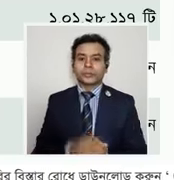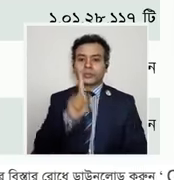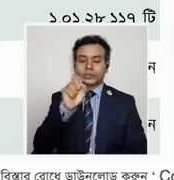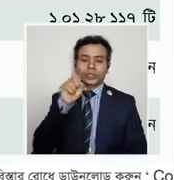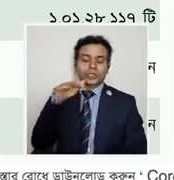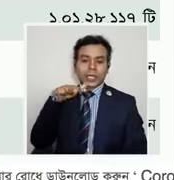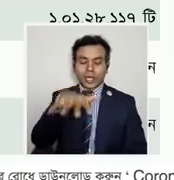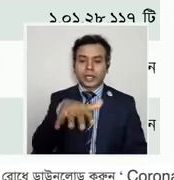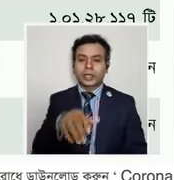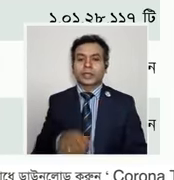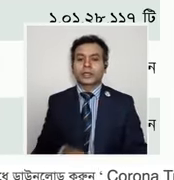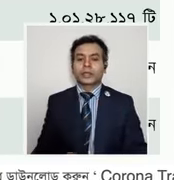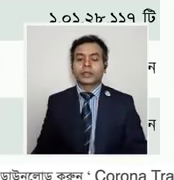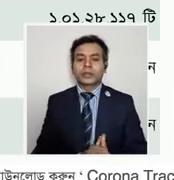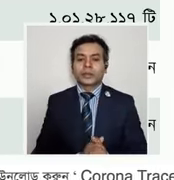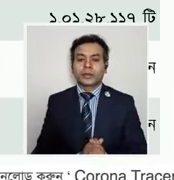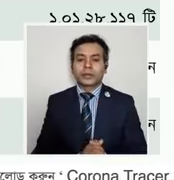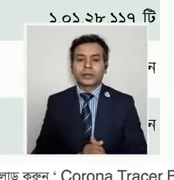ফোন কল গ্রহণ করা হয়েছে